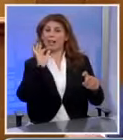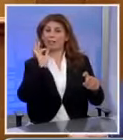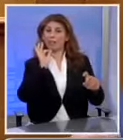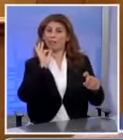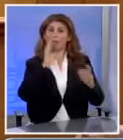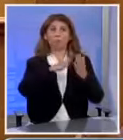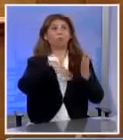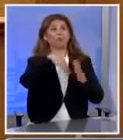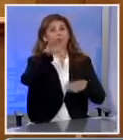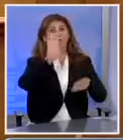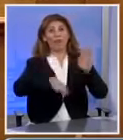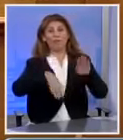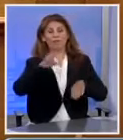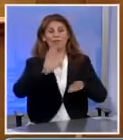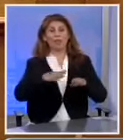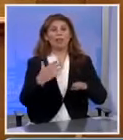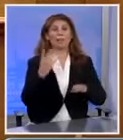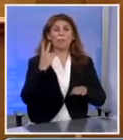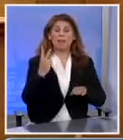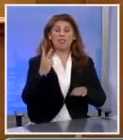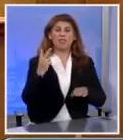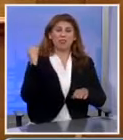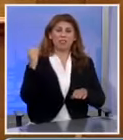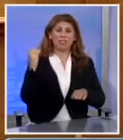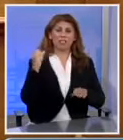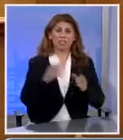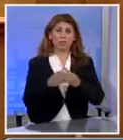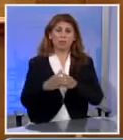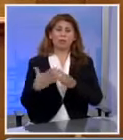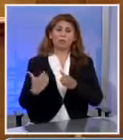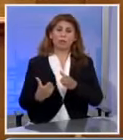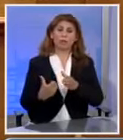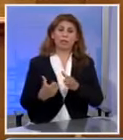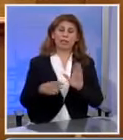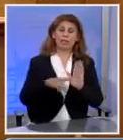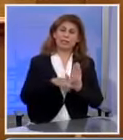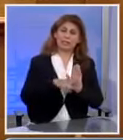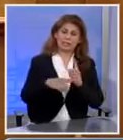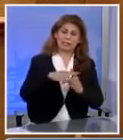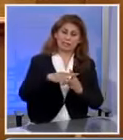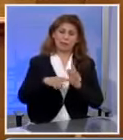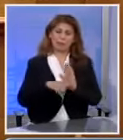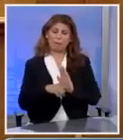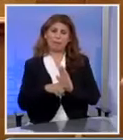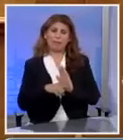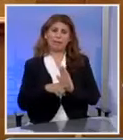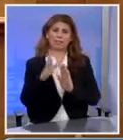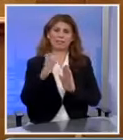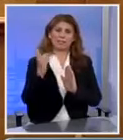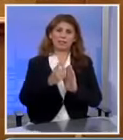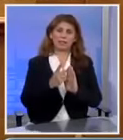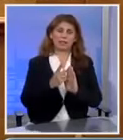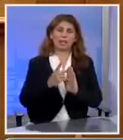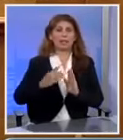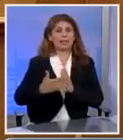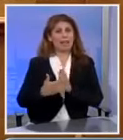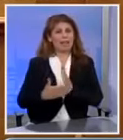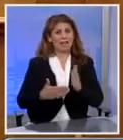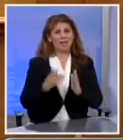ισχυρά κόμματα που είχαν σύπλην 40% και την αριστερά που ήταν στο 10% ως ένας τρίτος μικρός πόλος.